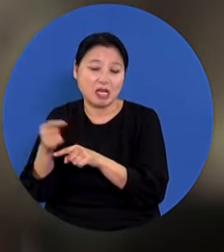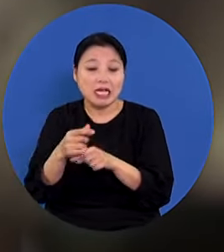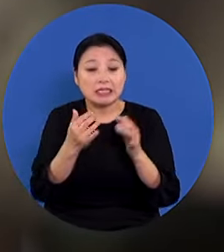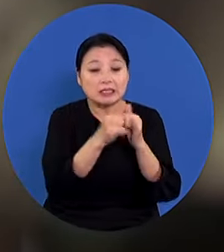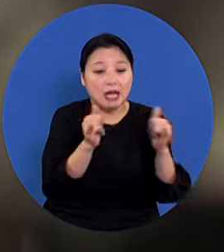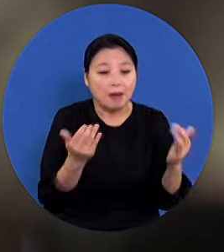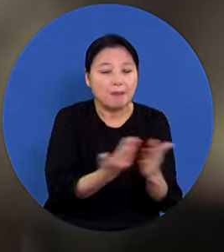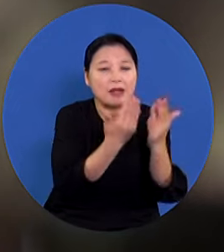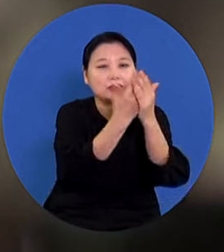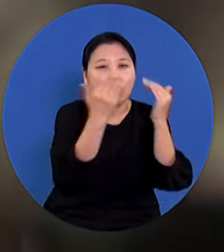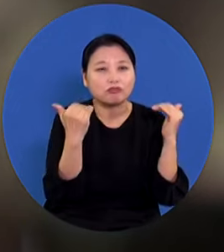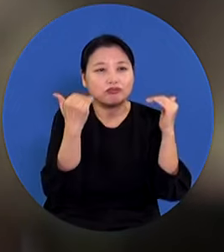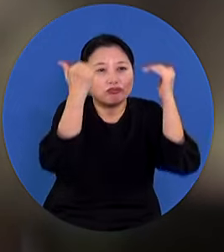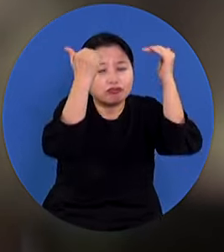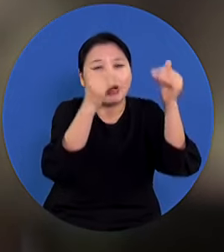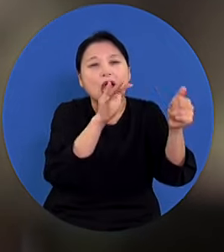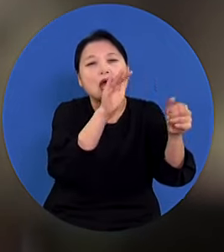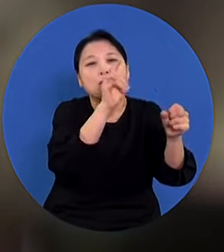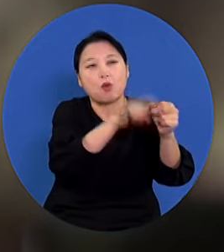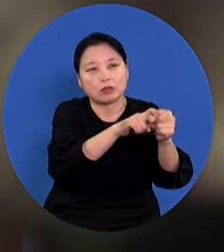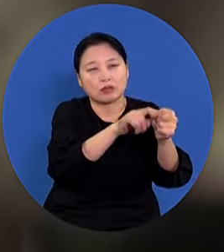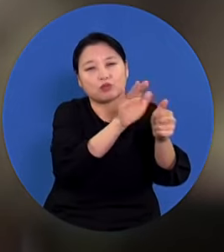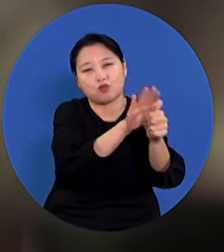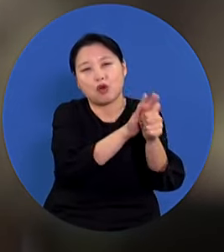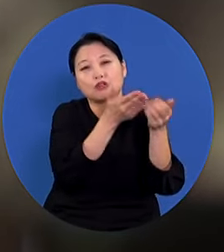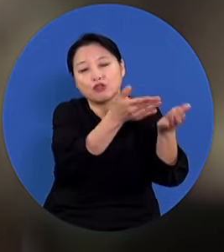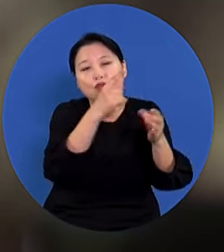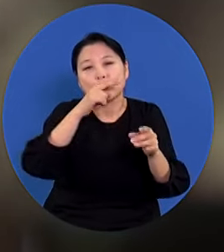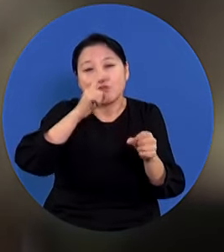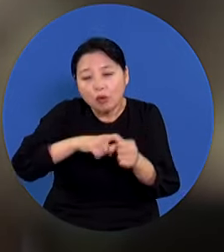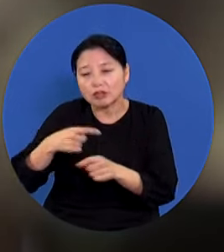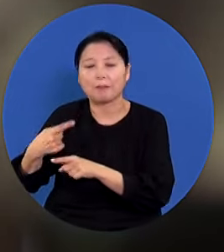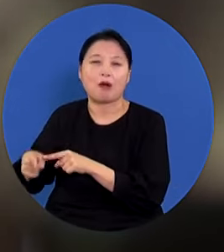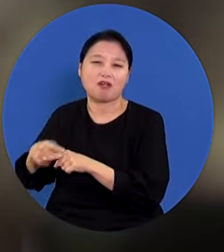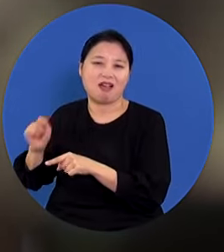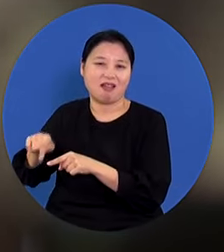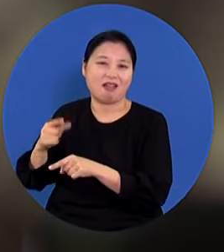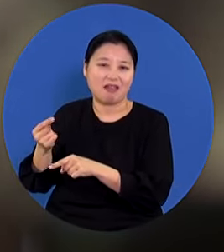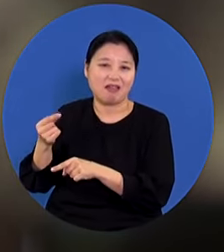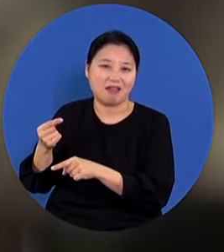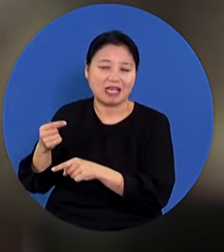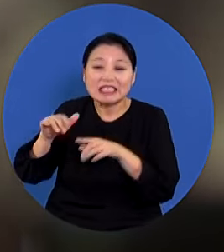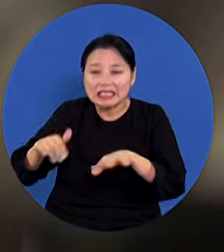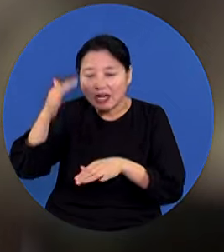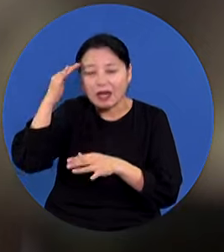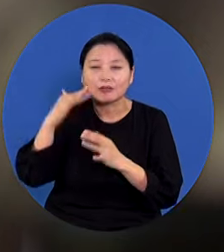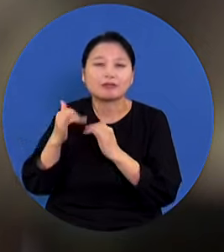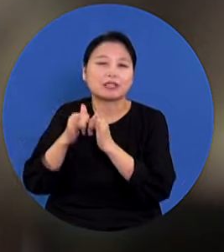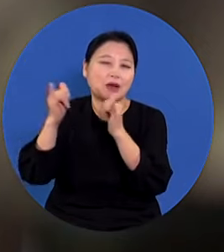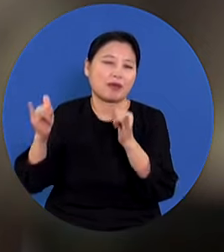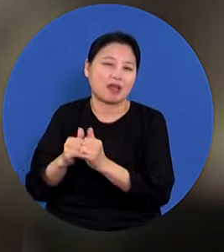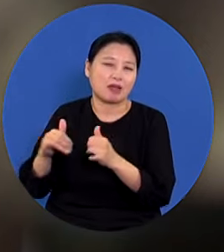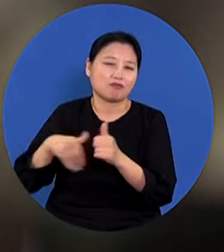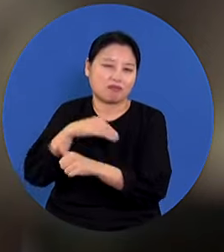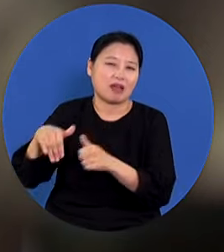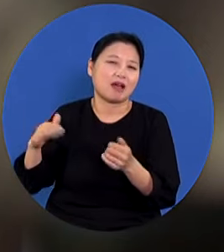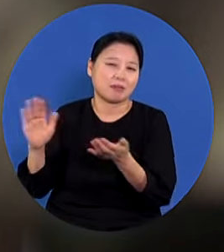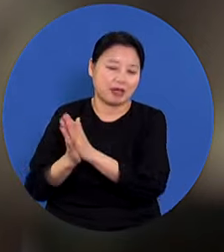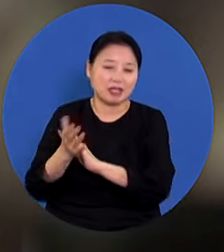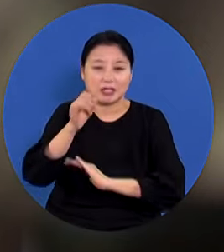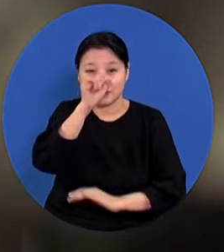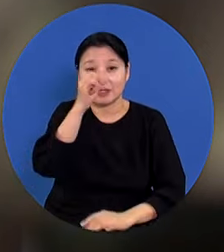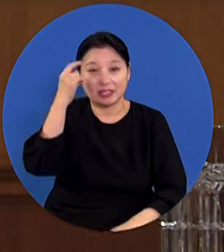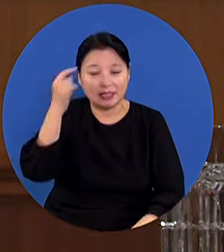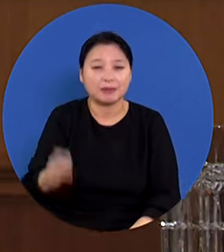있는 어떤 그런 기회를 더 마련하기 위해서 그렇죠. 평가를 활용하는 그런 문화가 더 잡혔으면 좋겠다는